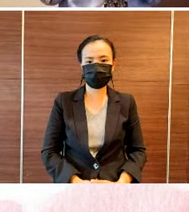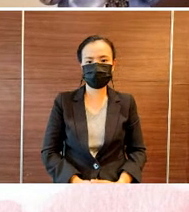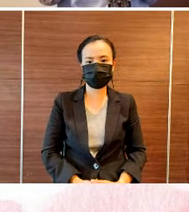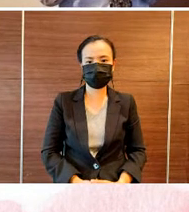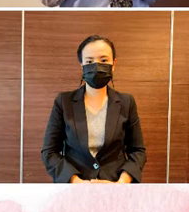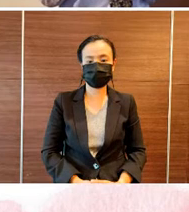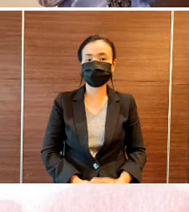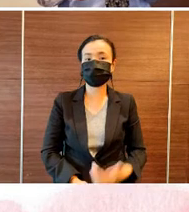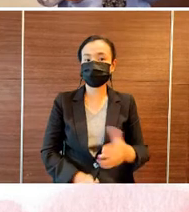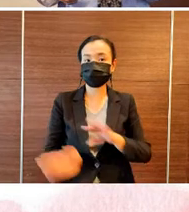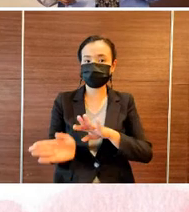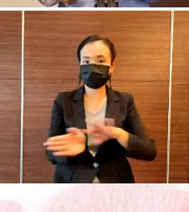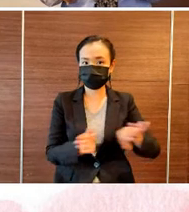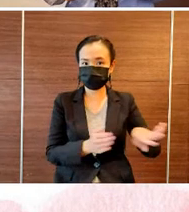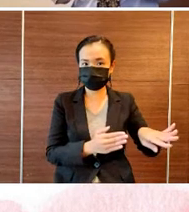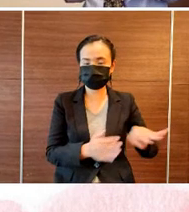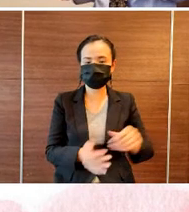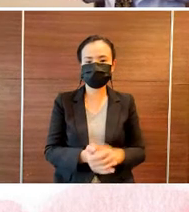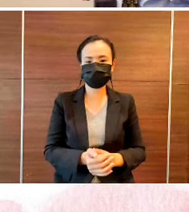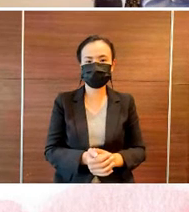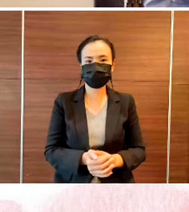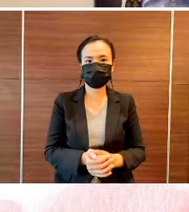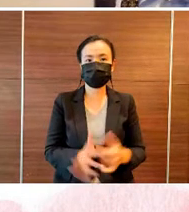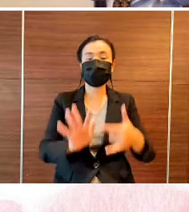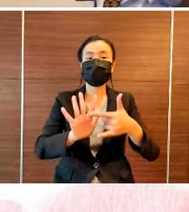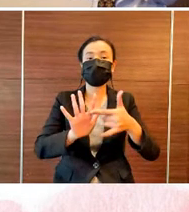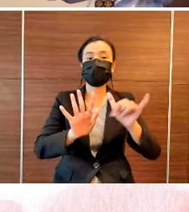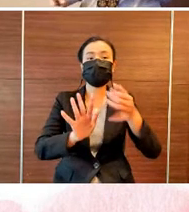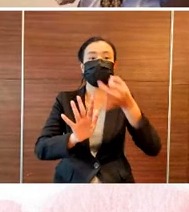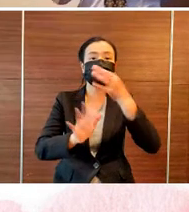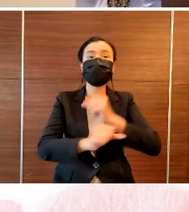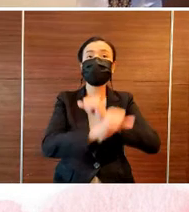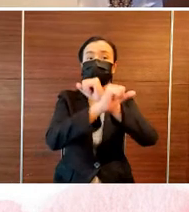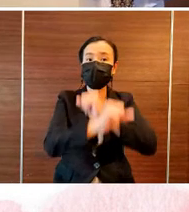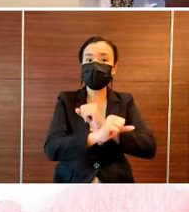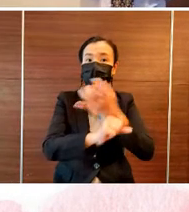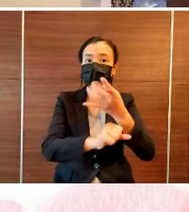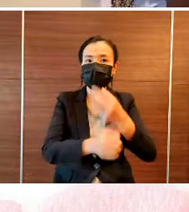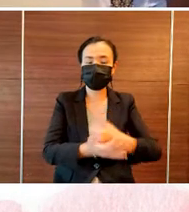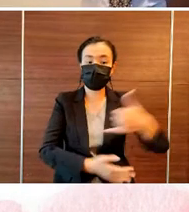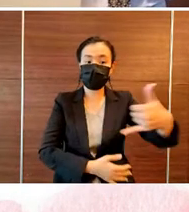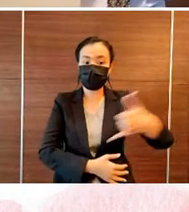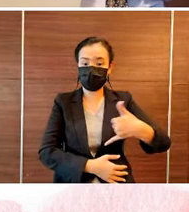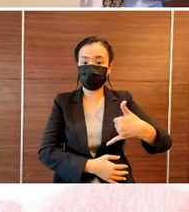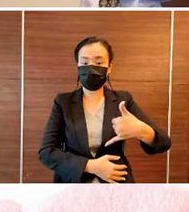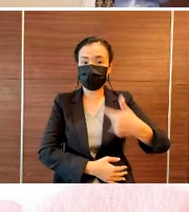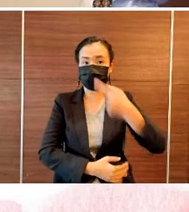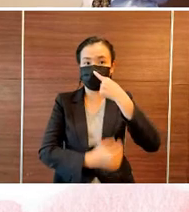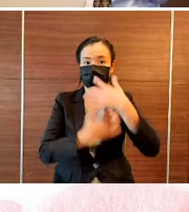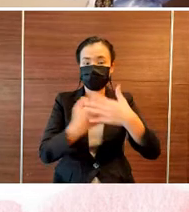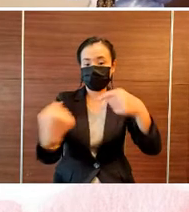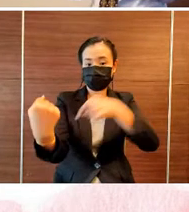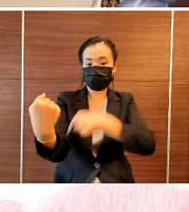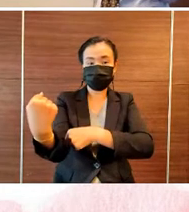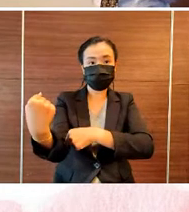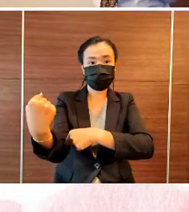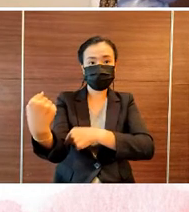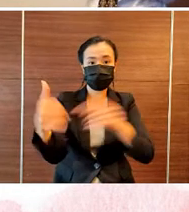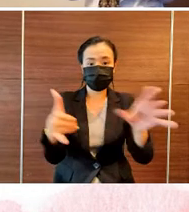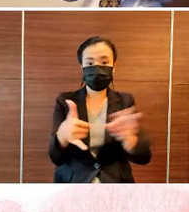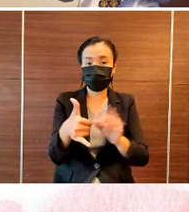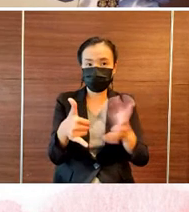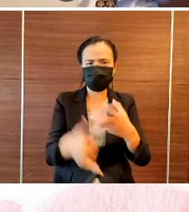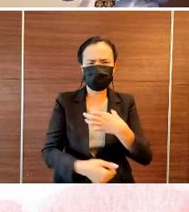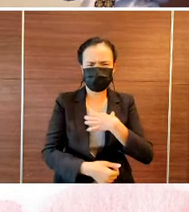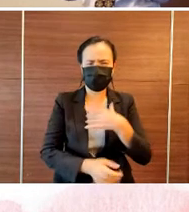สไลด์ถัดไปครับนะอันนี้ก็คือเป๊ปนะครับนะเป๊ปทำไงคนไข้เดินเข้ามานะตรวจเลือดตรวจไม่เจออ้าวคุย